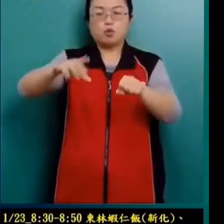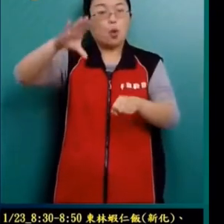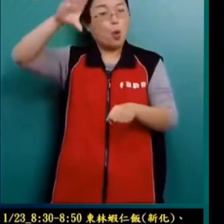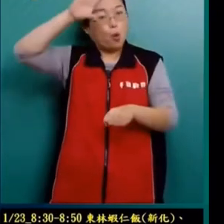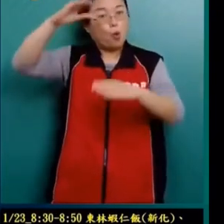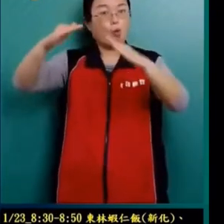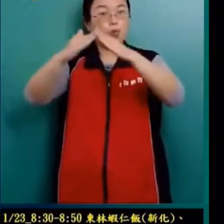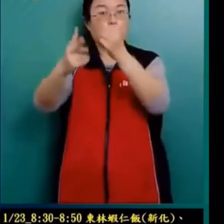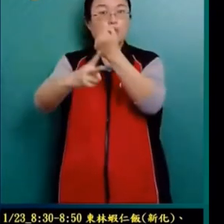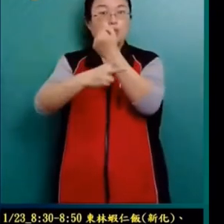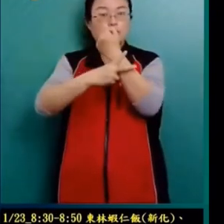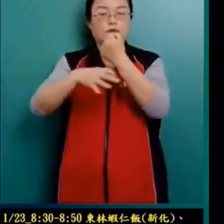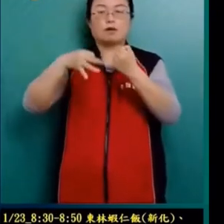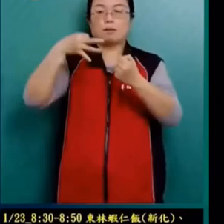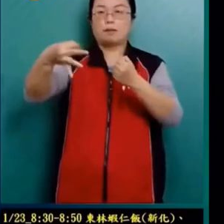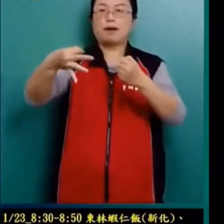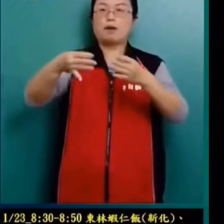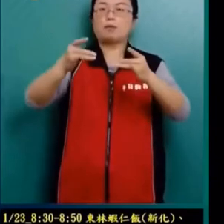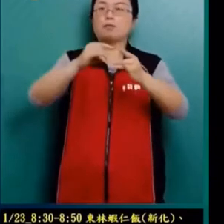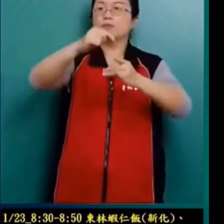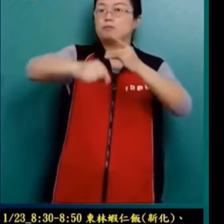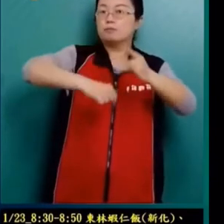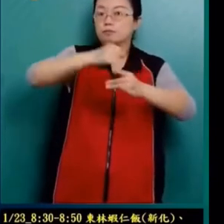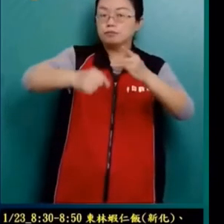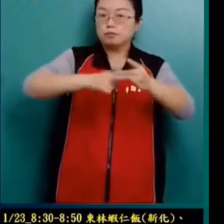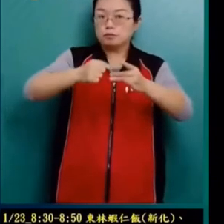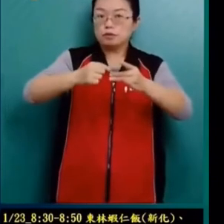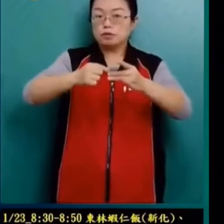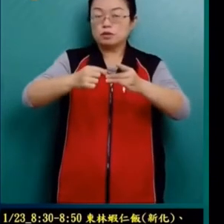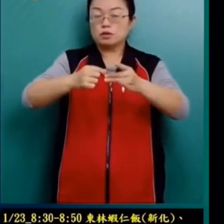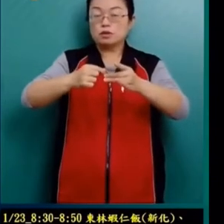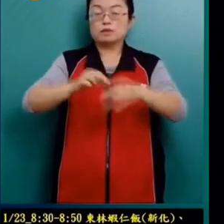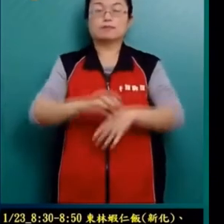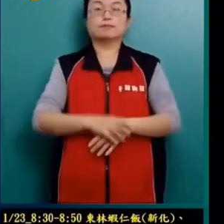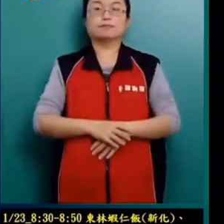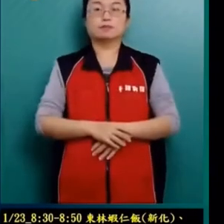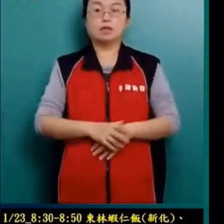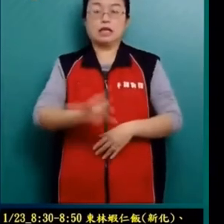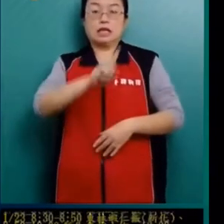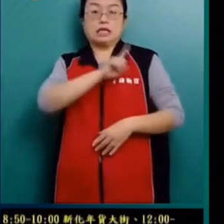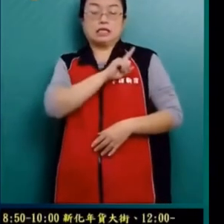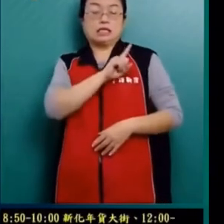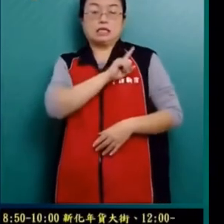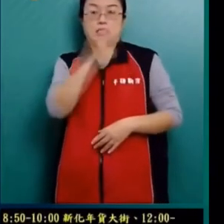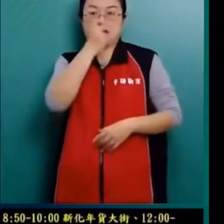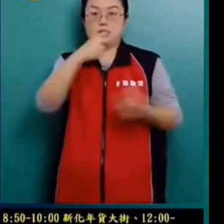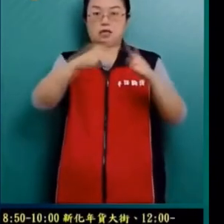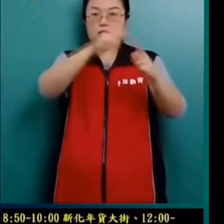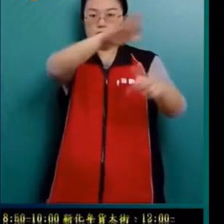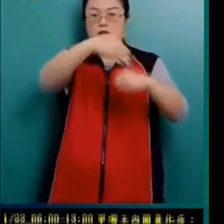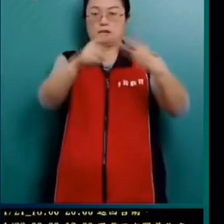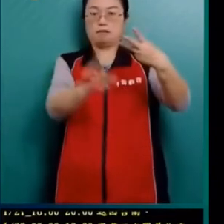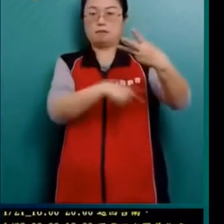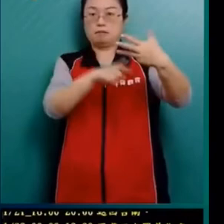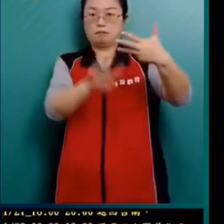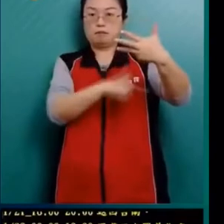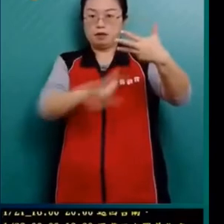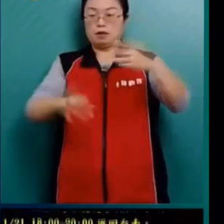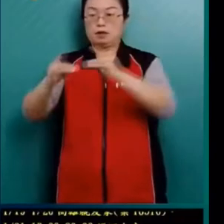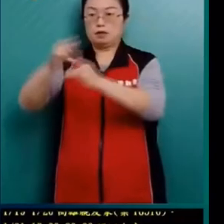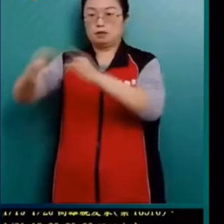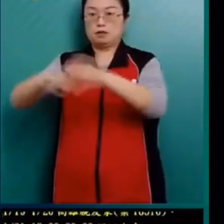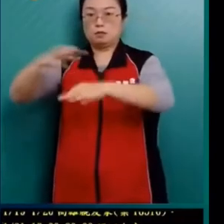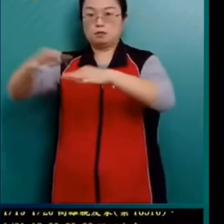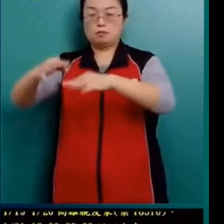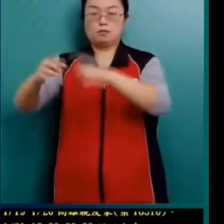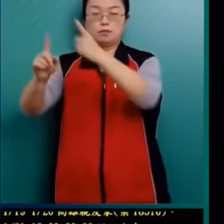然后早上6:00到6:30的时候，所以我们自我健康监测框列8位，肉粽店的职员1位啊，